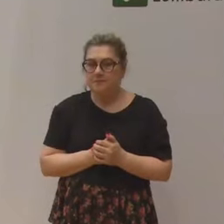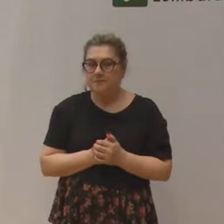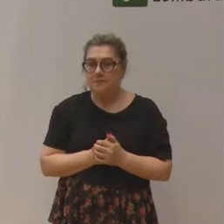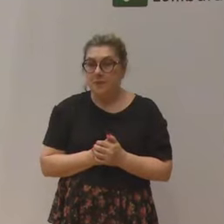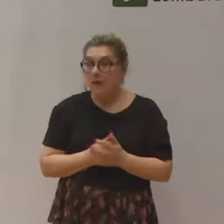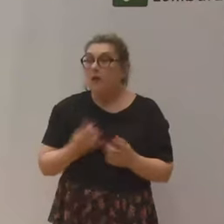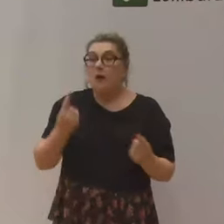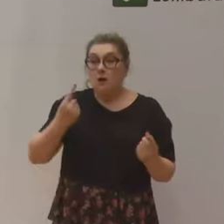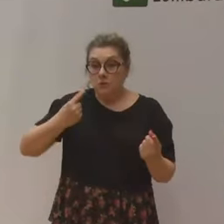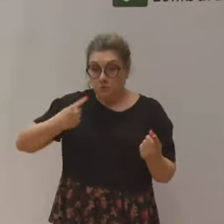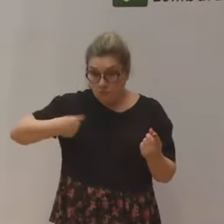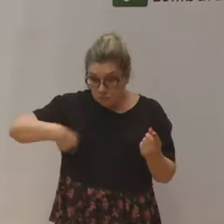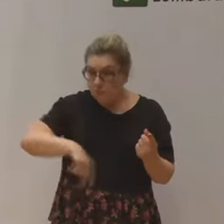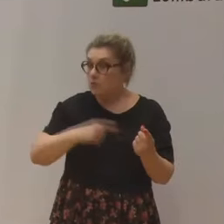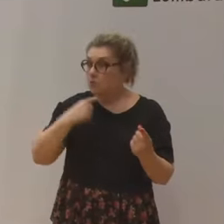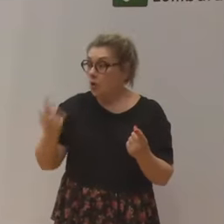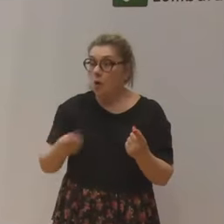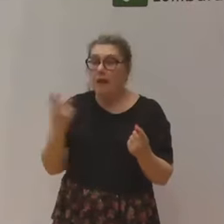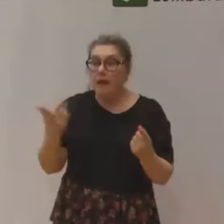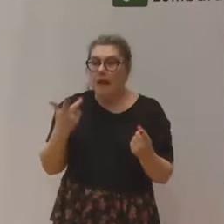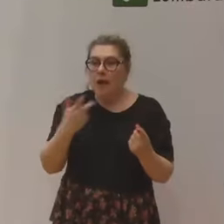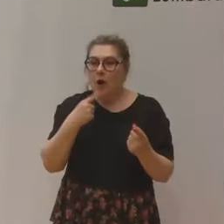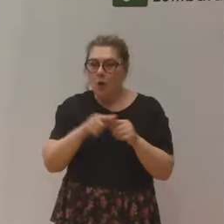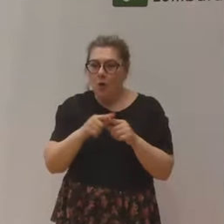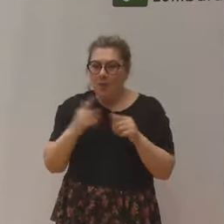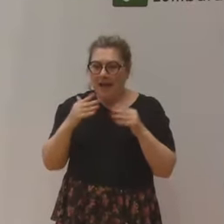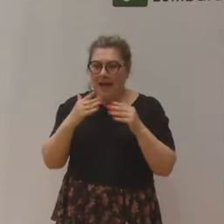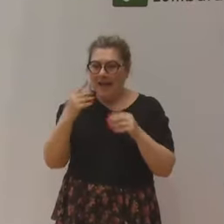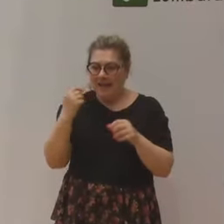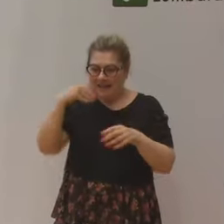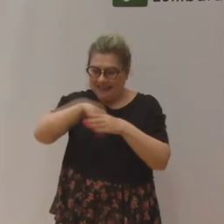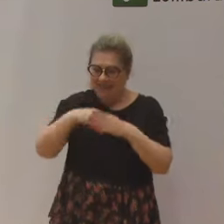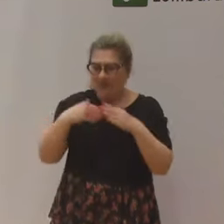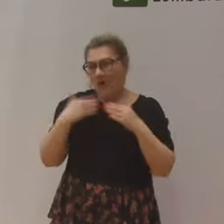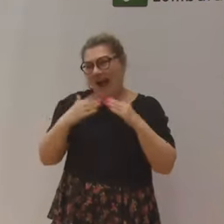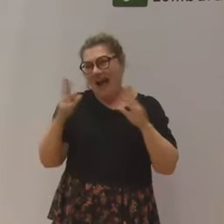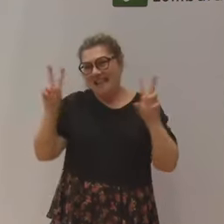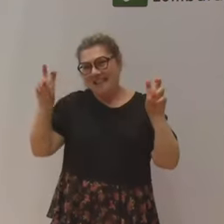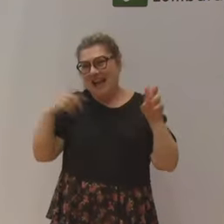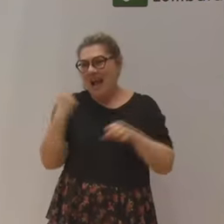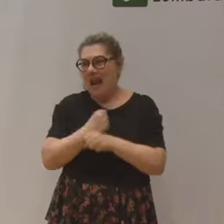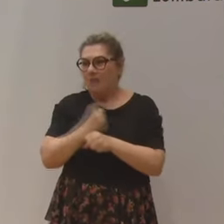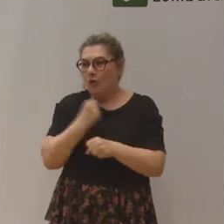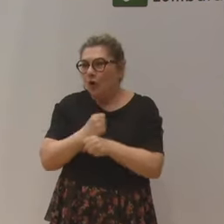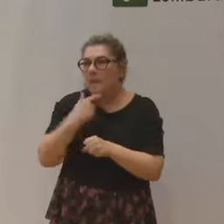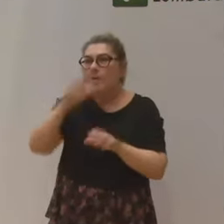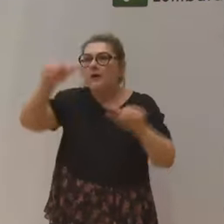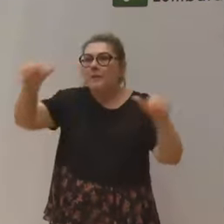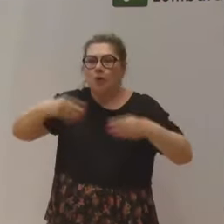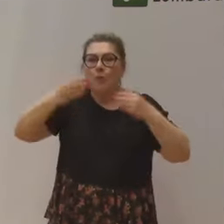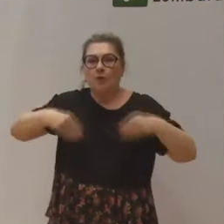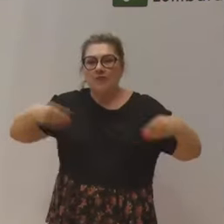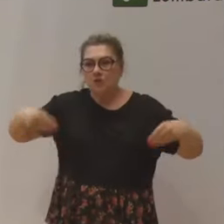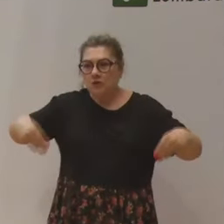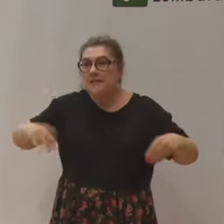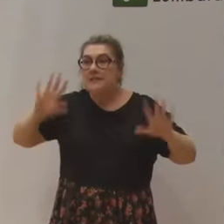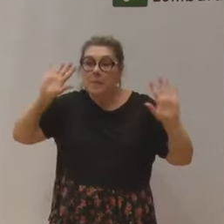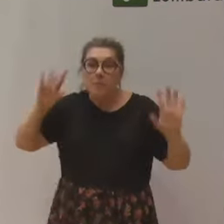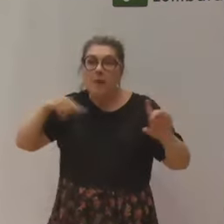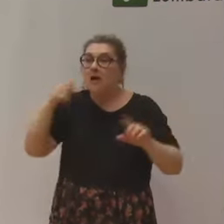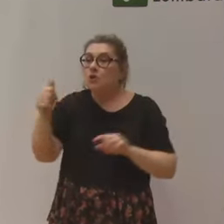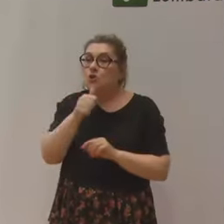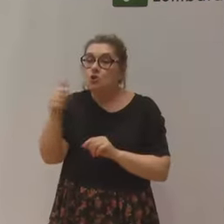Noi abbiamo sostanzialmente un po' fatto in casa il lavoro, un po' ovviamente ci siamo a base di professionisti, ma esclusivamente